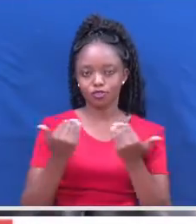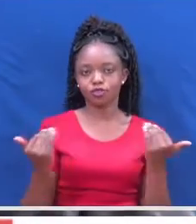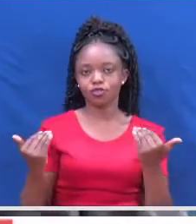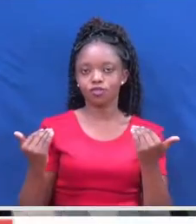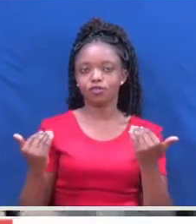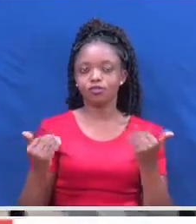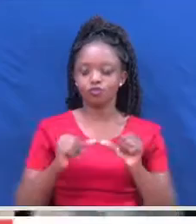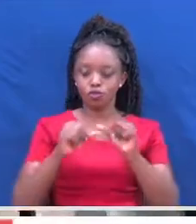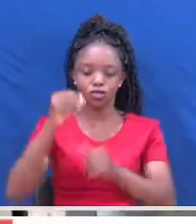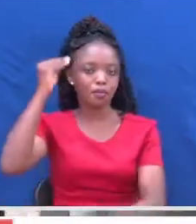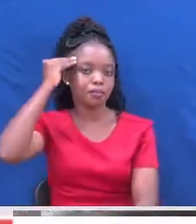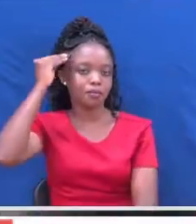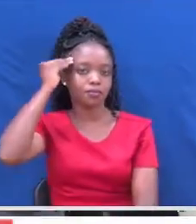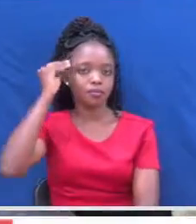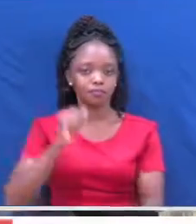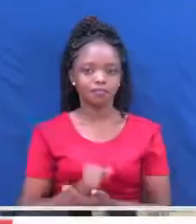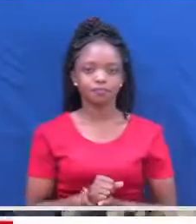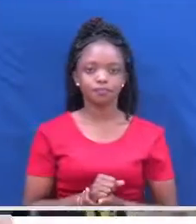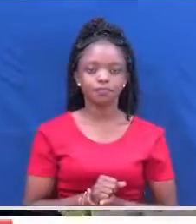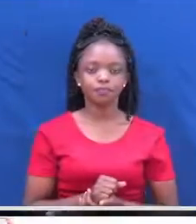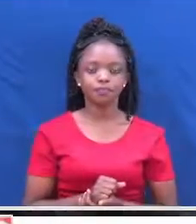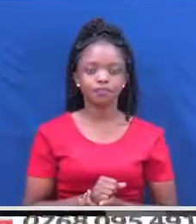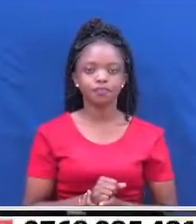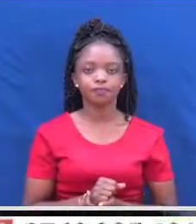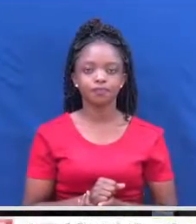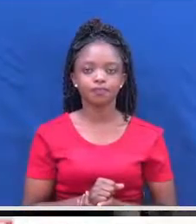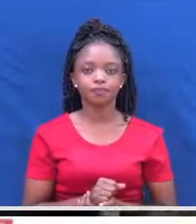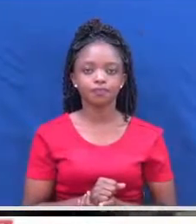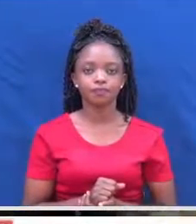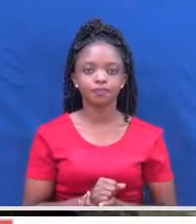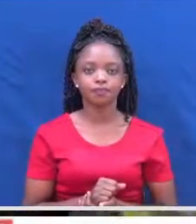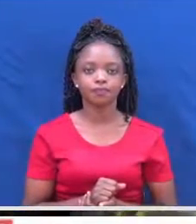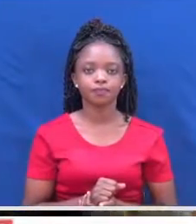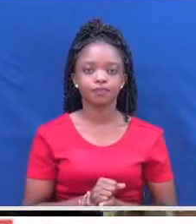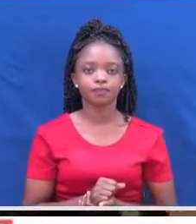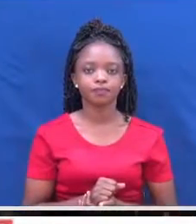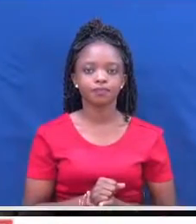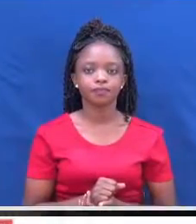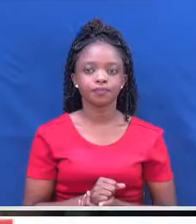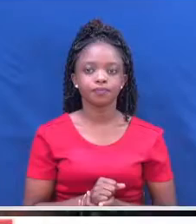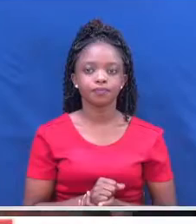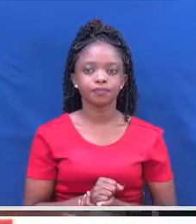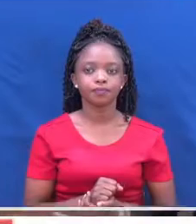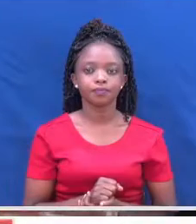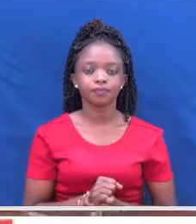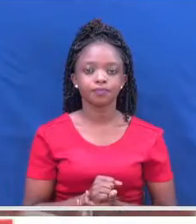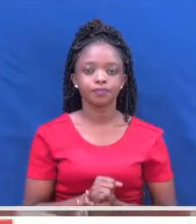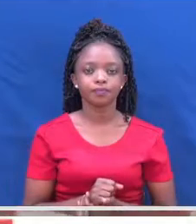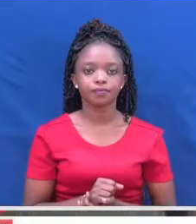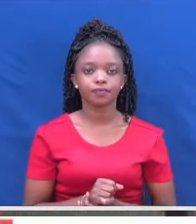wapate masomo. Nano Chlorine, TV 47.